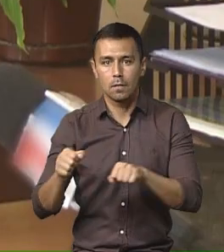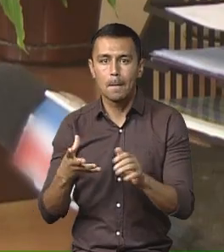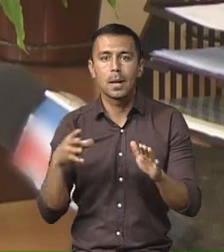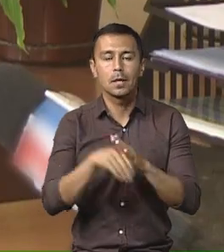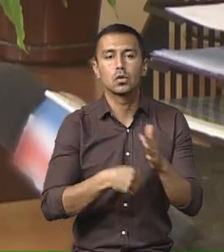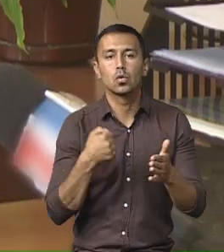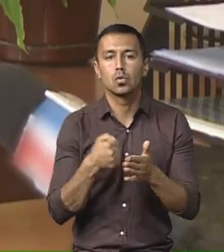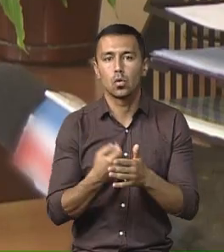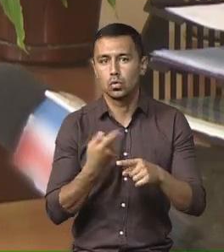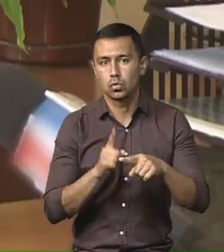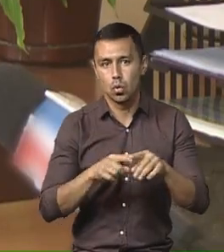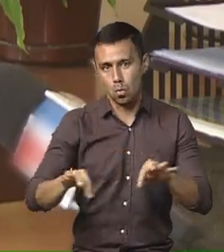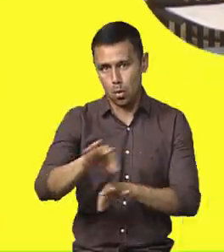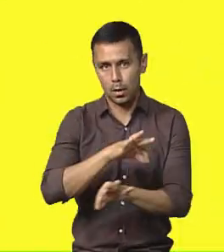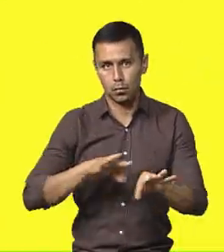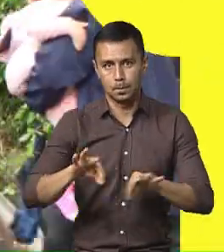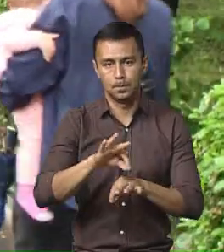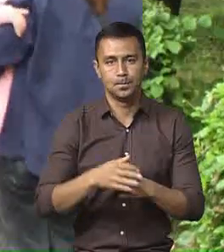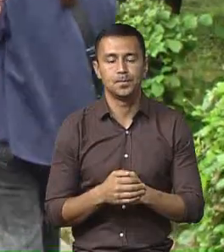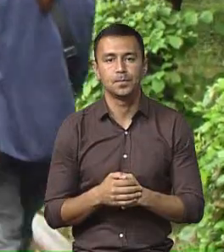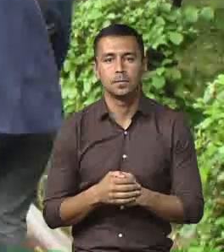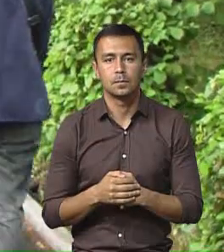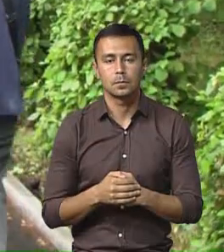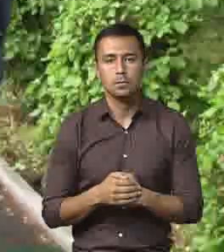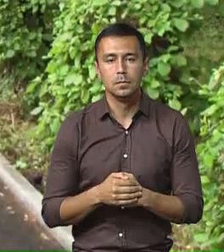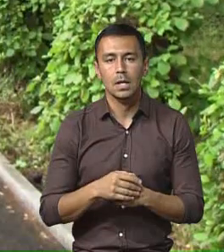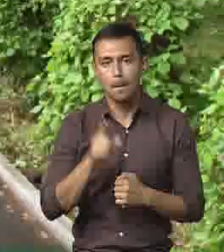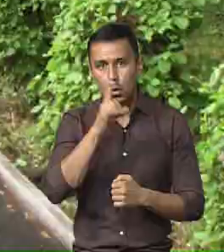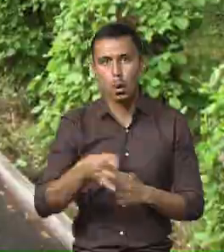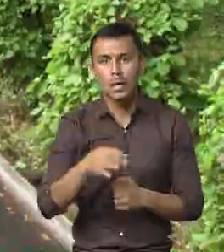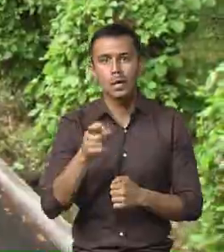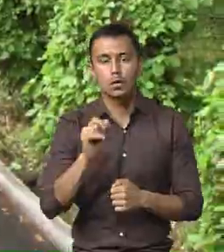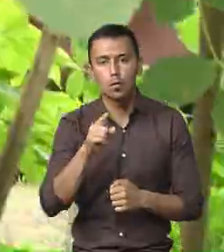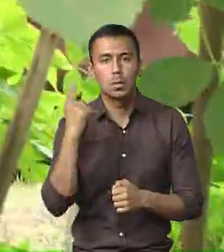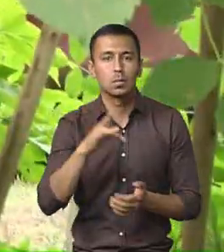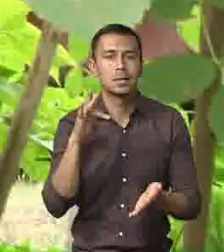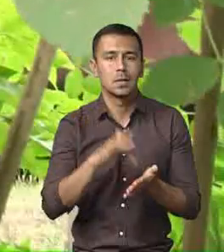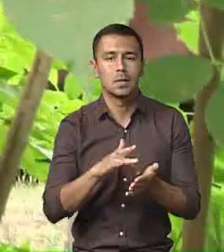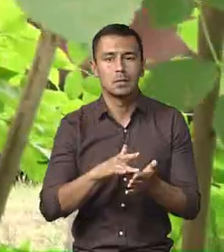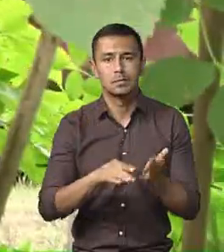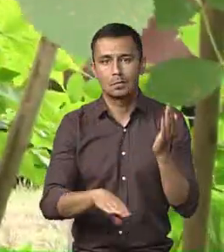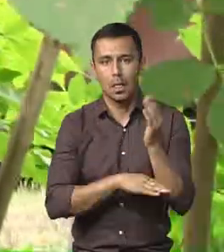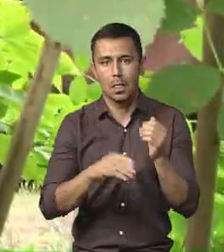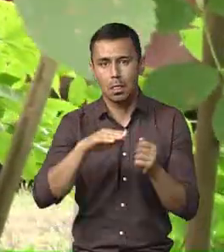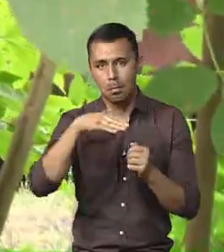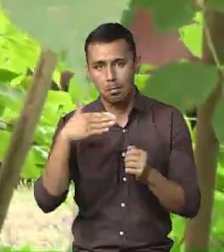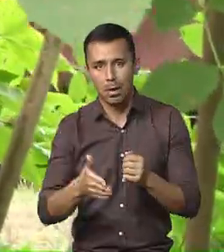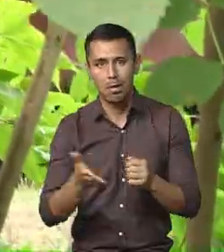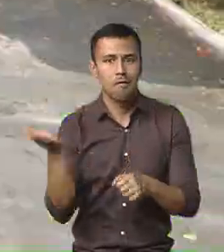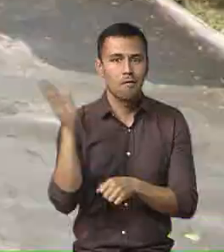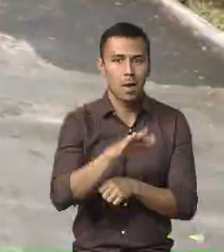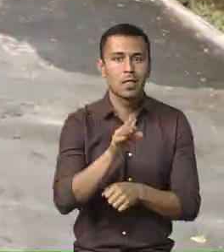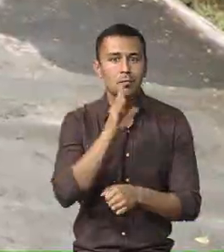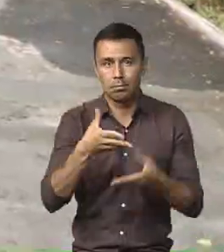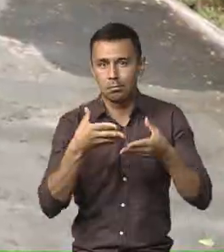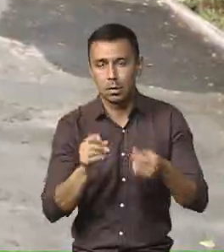приєднається до цього проєкту. У мікрорайоні Гречани, що в обласному центрі, відкололась гілка з дерева та впала на жінку,